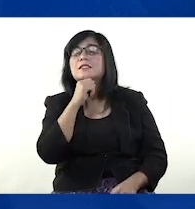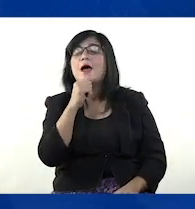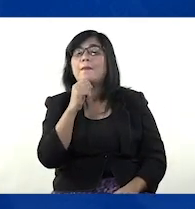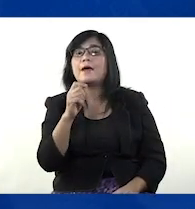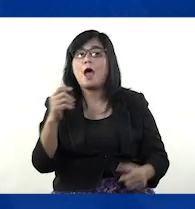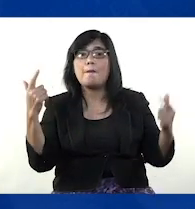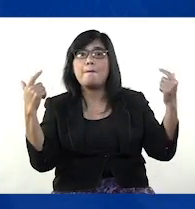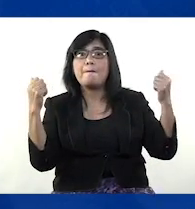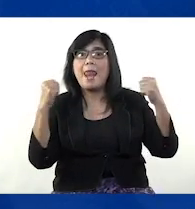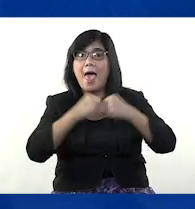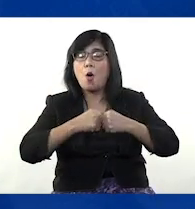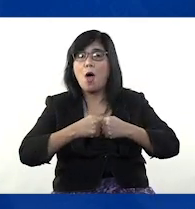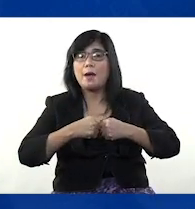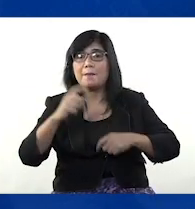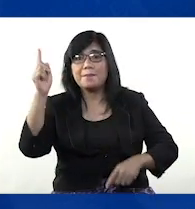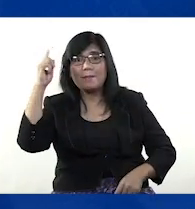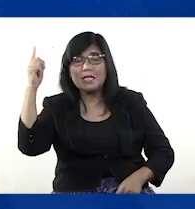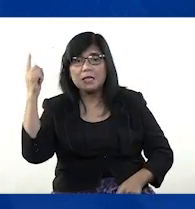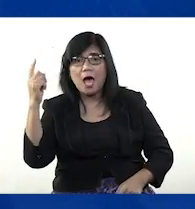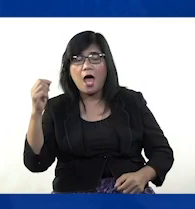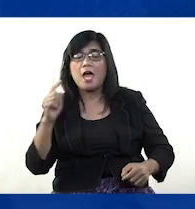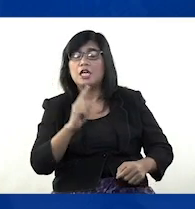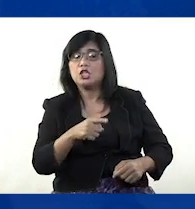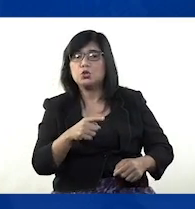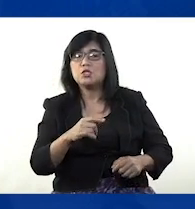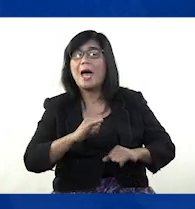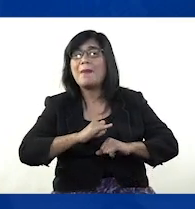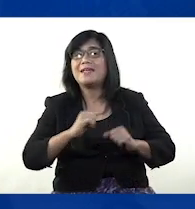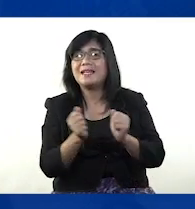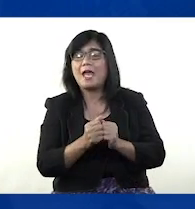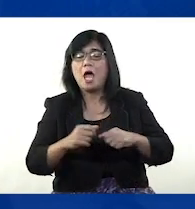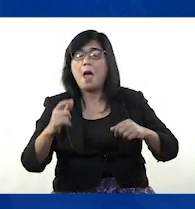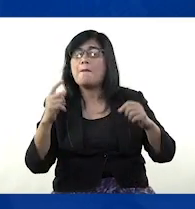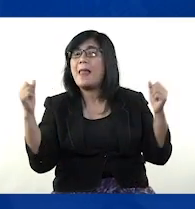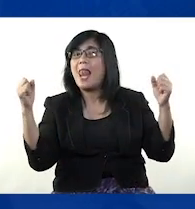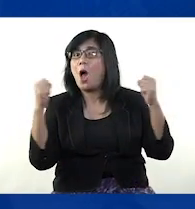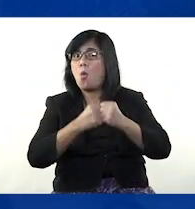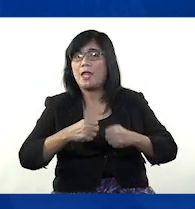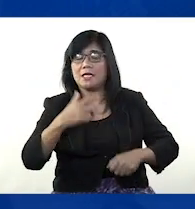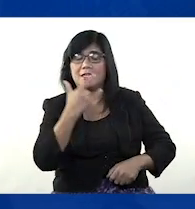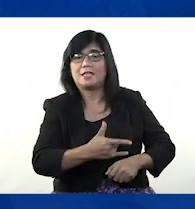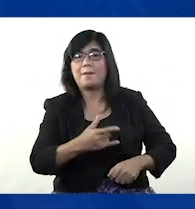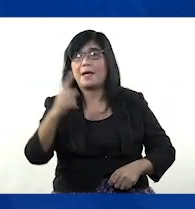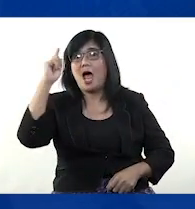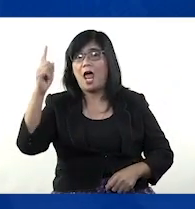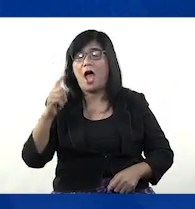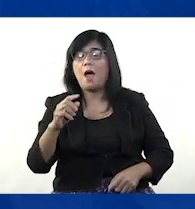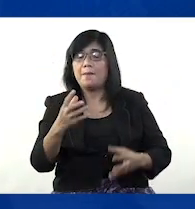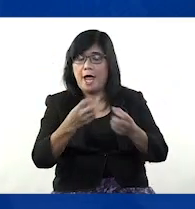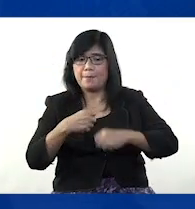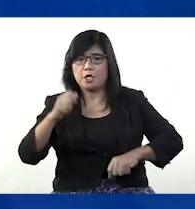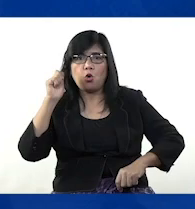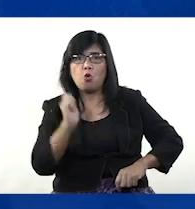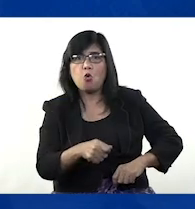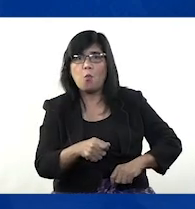Pemerintah Oh iya melawan ketetapan Allah dan siapa yang melakukannya akan mendatangkan hukuman atas dirinya